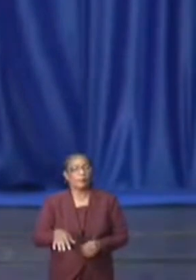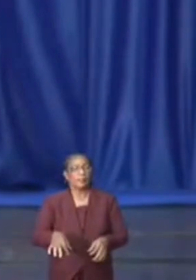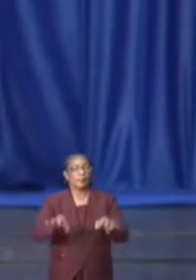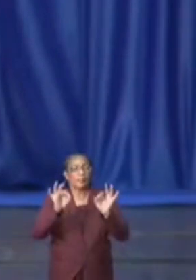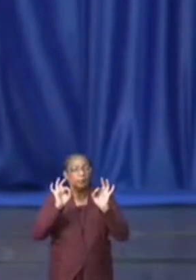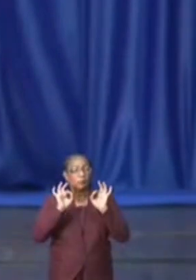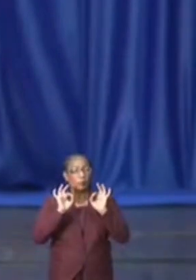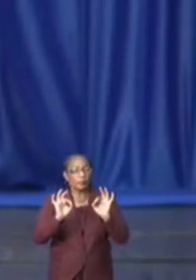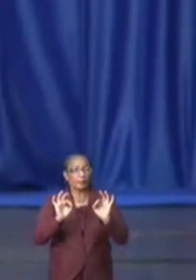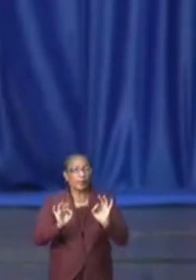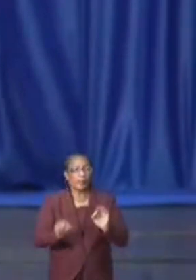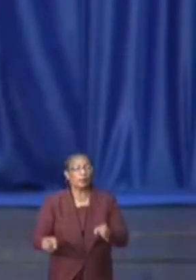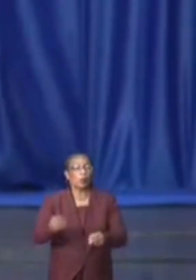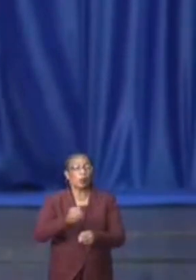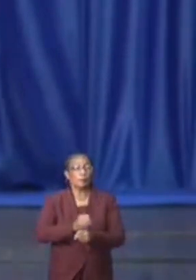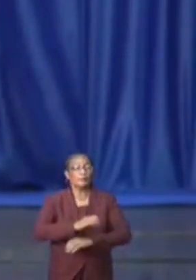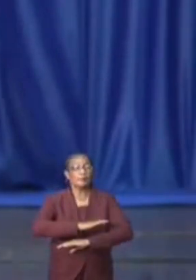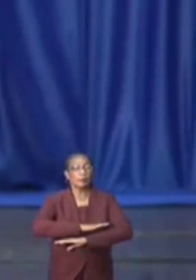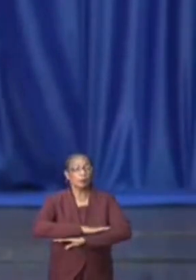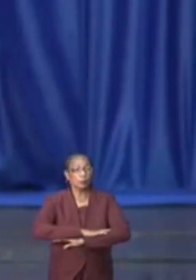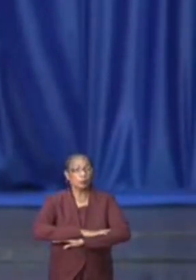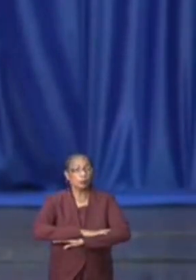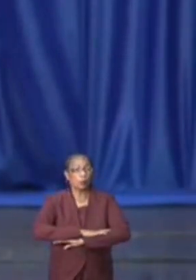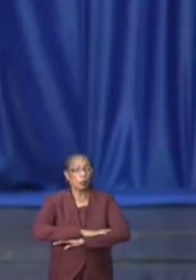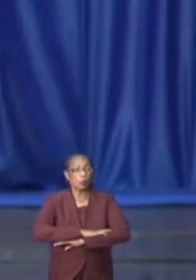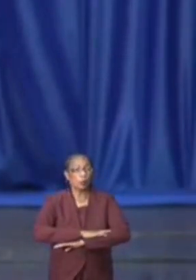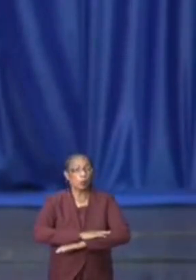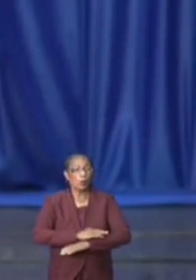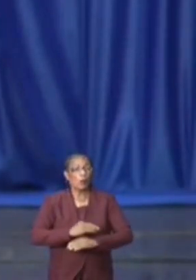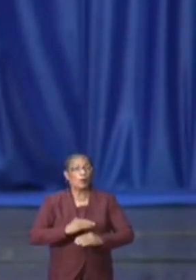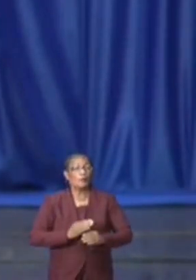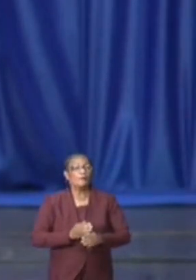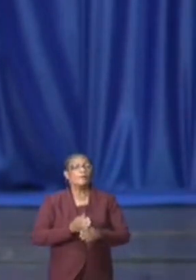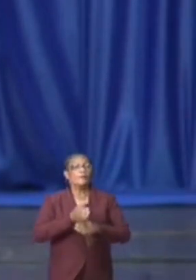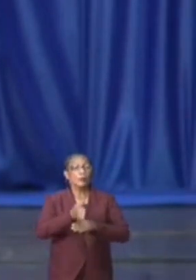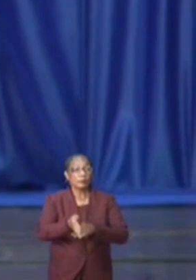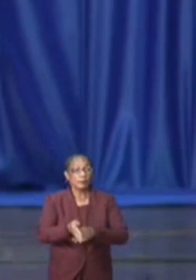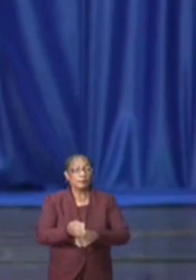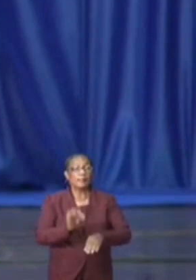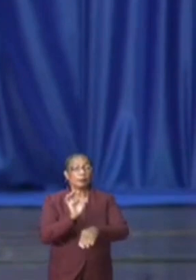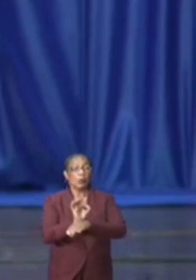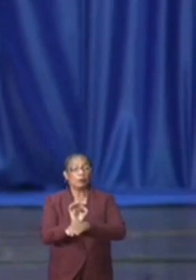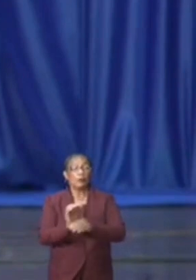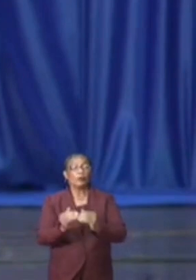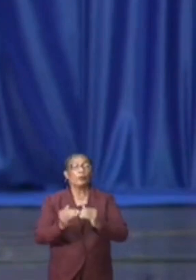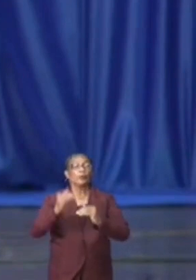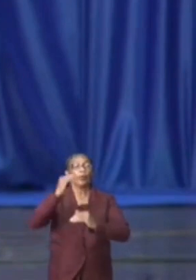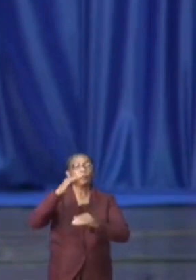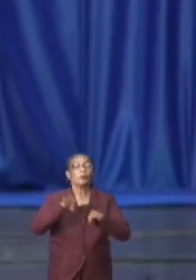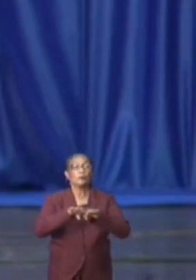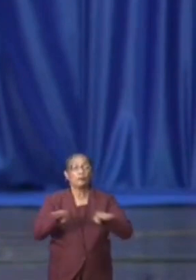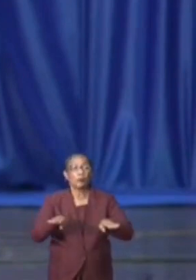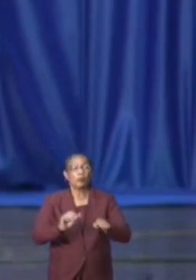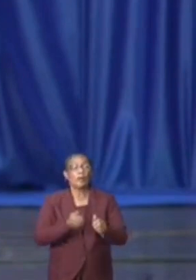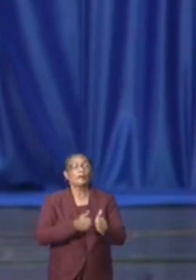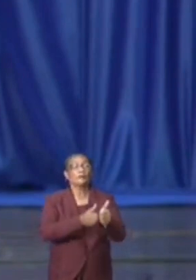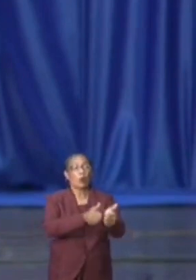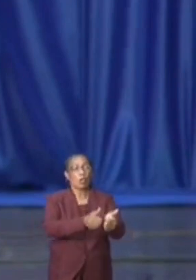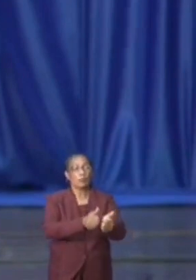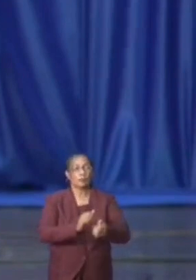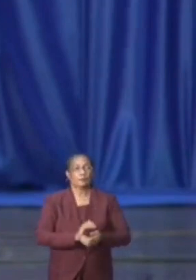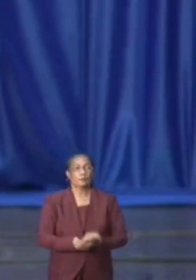moderne opgezette school voortgezet onderwijs op het hoogste niveau kunnen volgen.